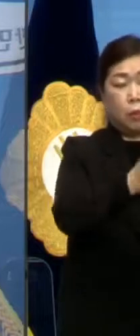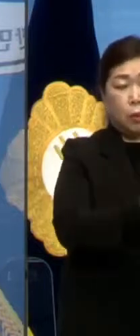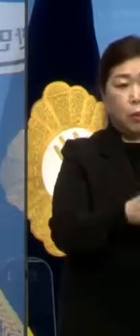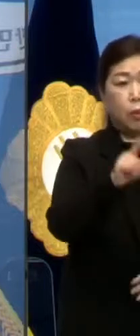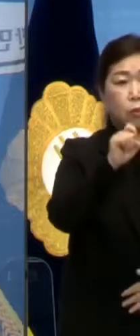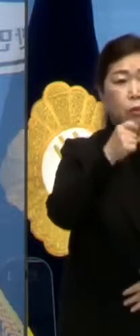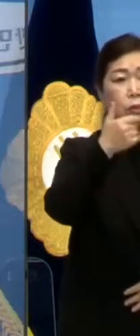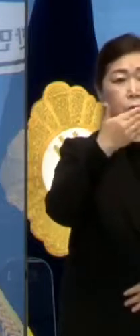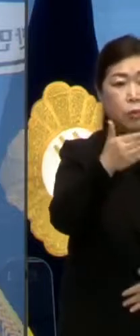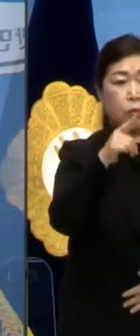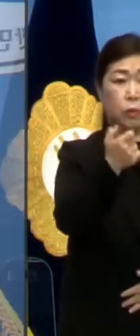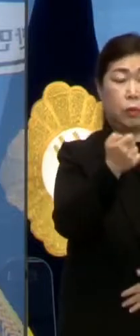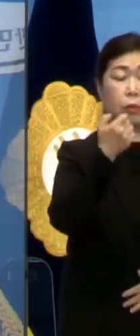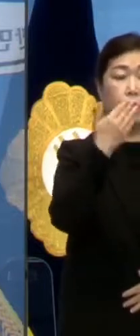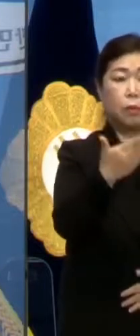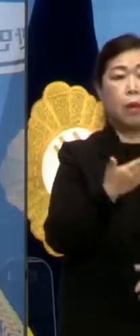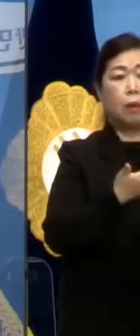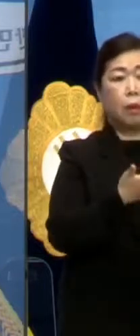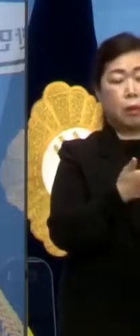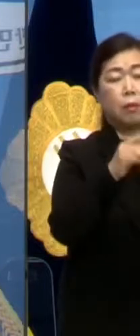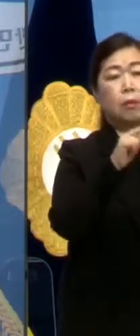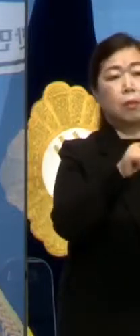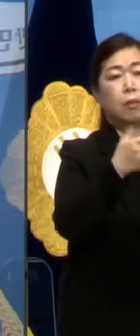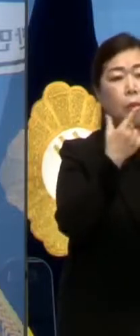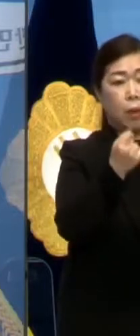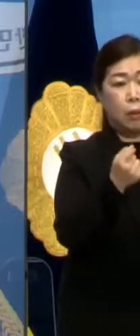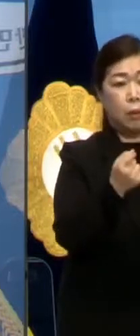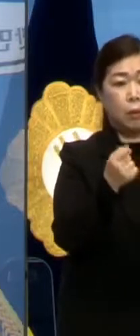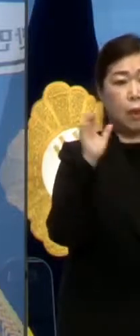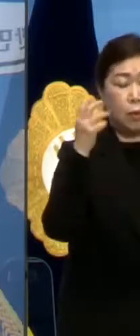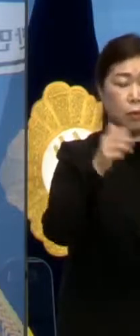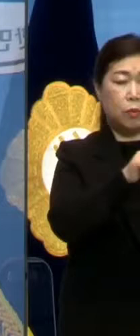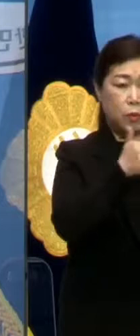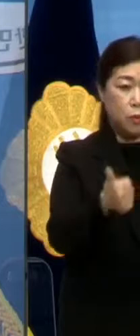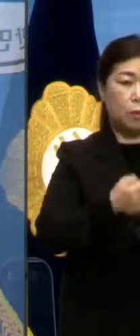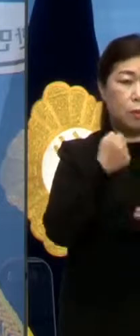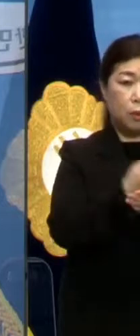69명 다른 정인이들의 죽음도 비극적이고 애통합니다.